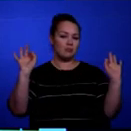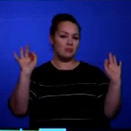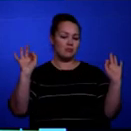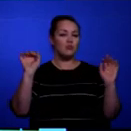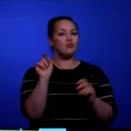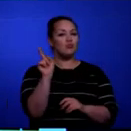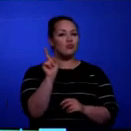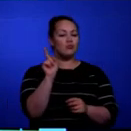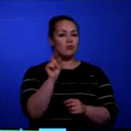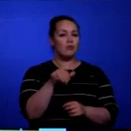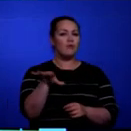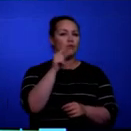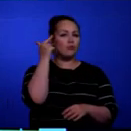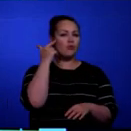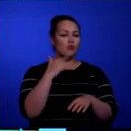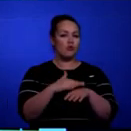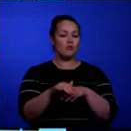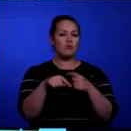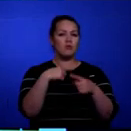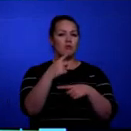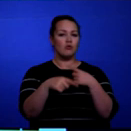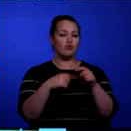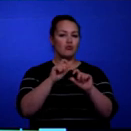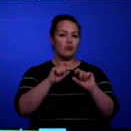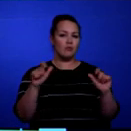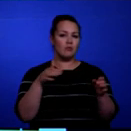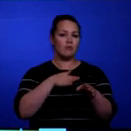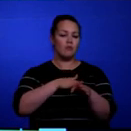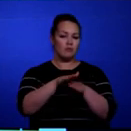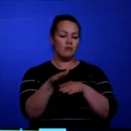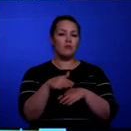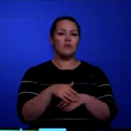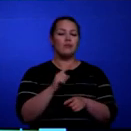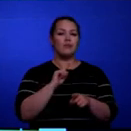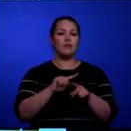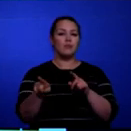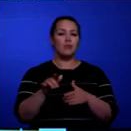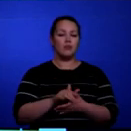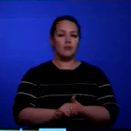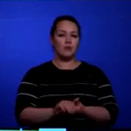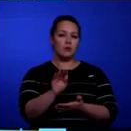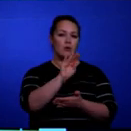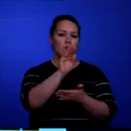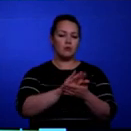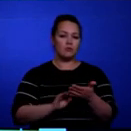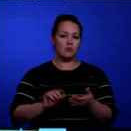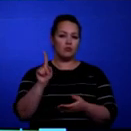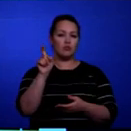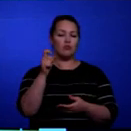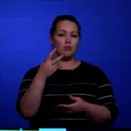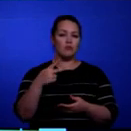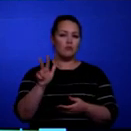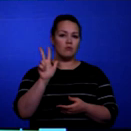что раз все понятно тогда следующий пример мы сделаем достаточно быстро записываем 120